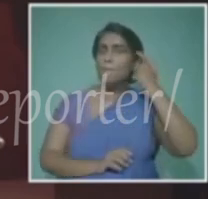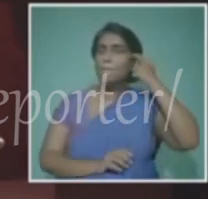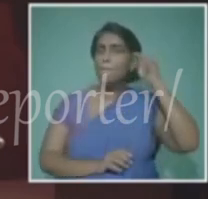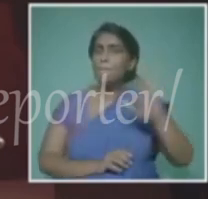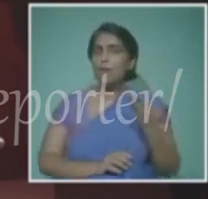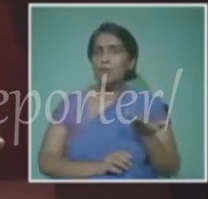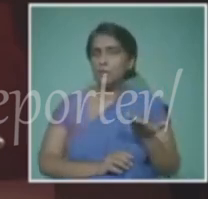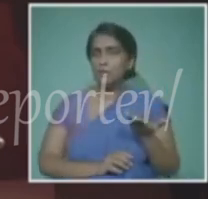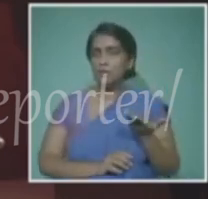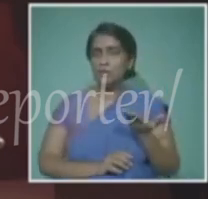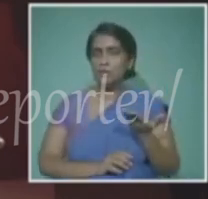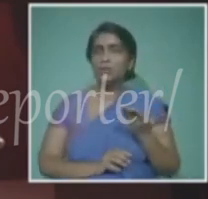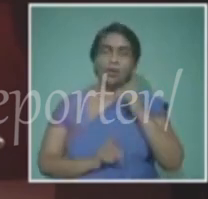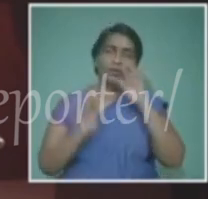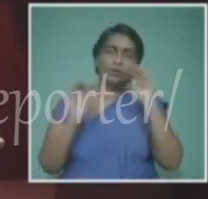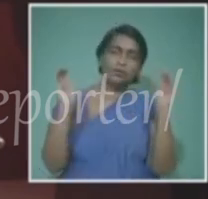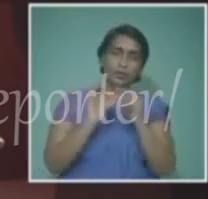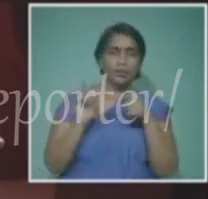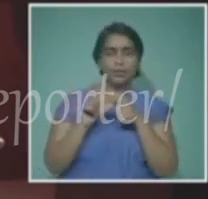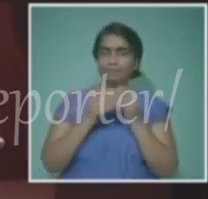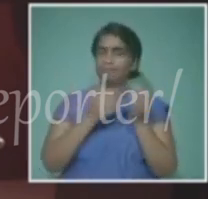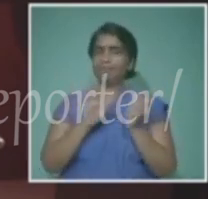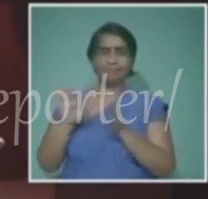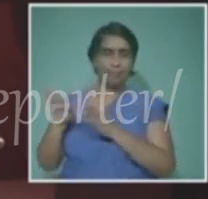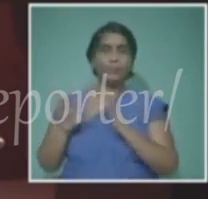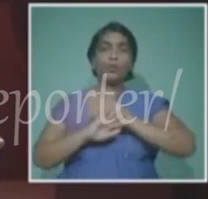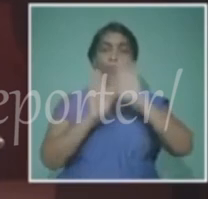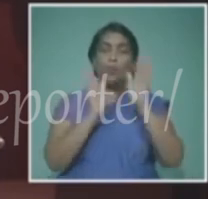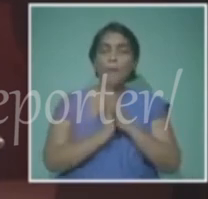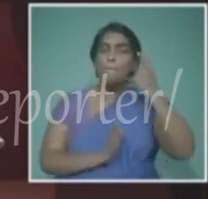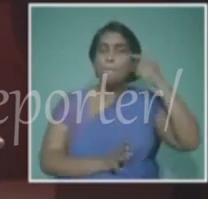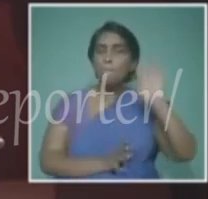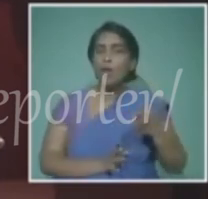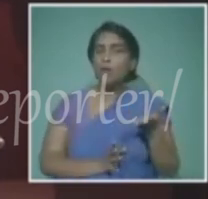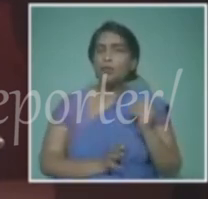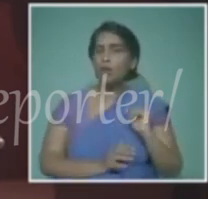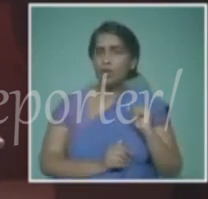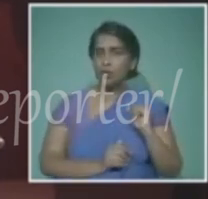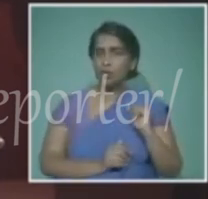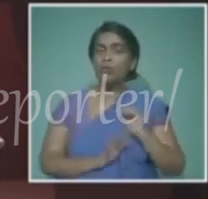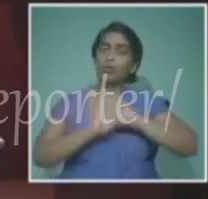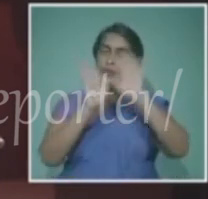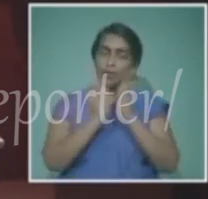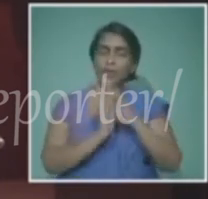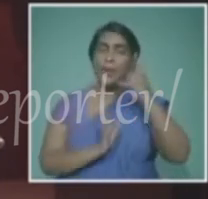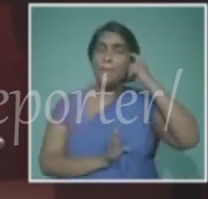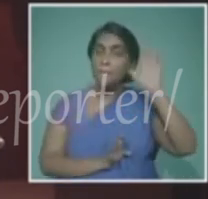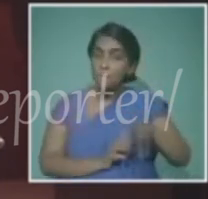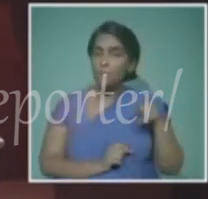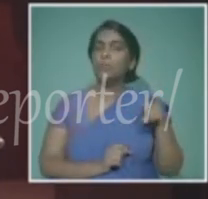බලාපොරොත්තු සමහ සුළු කොටසක් හැරුණකොට හැමෝගෙම බලාපොරොත්තු මොකක්ද? හැමෝගෙම